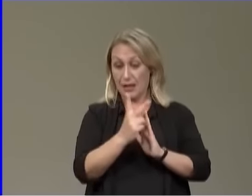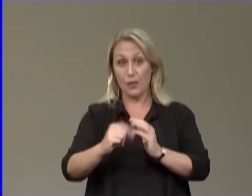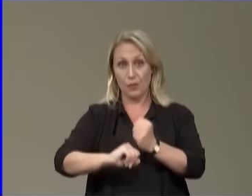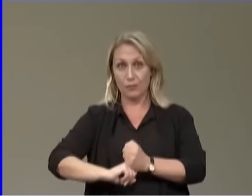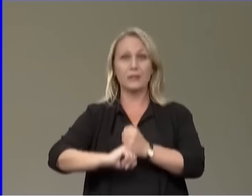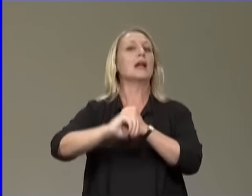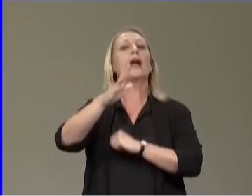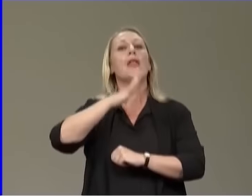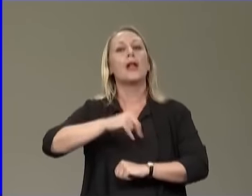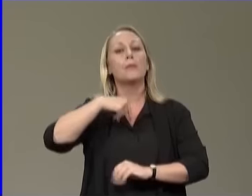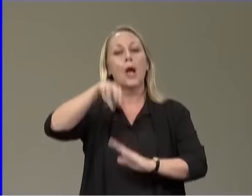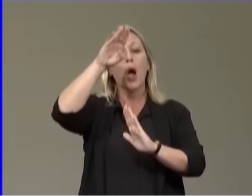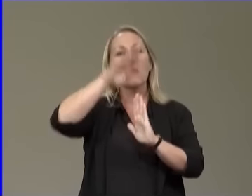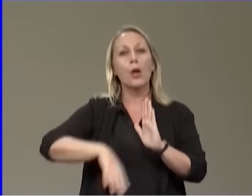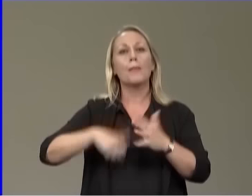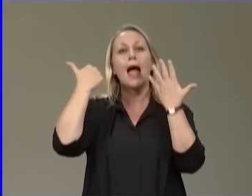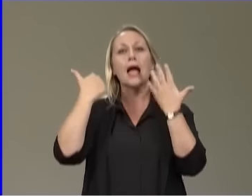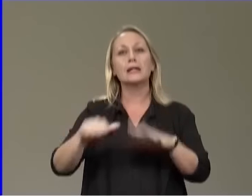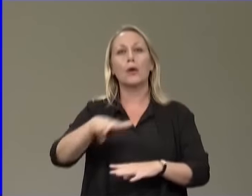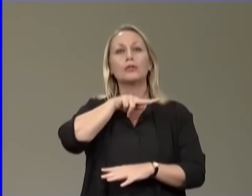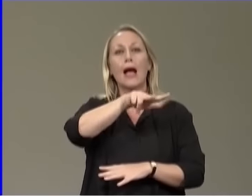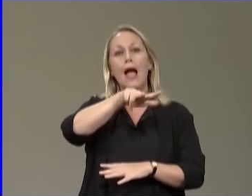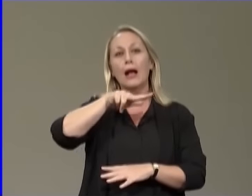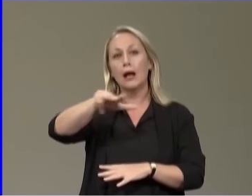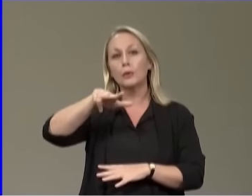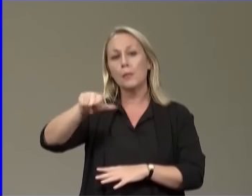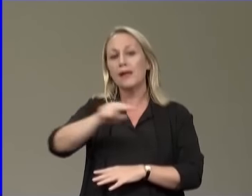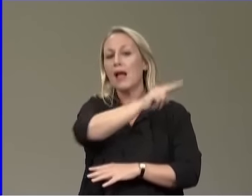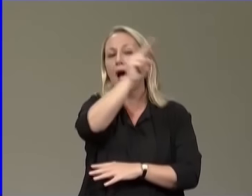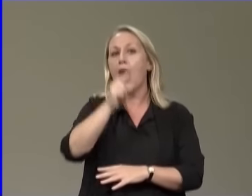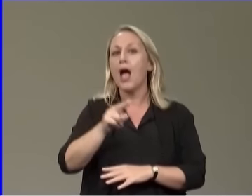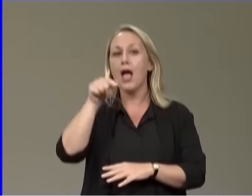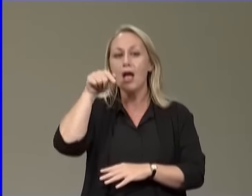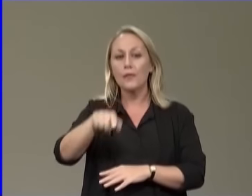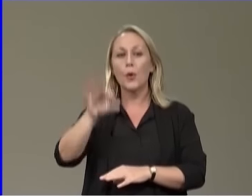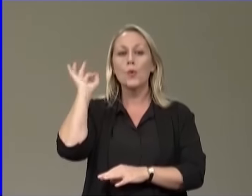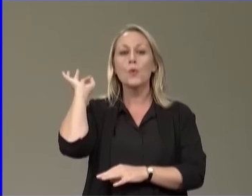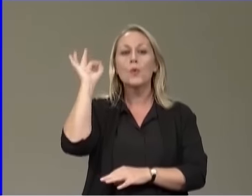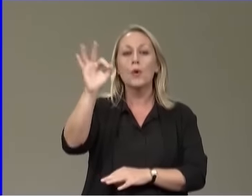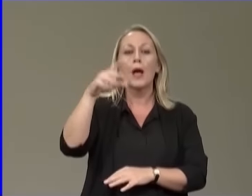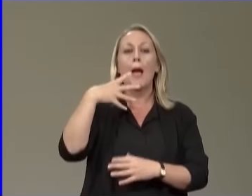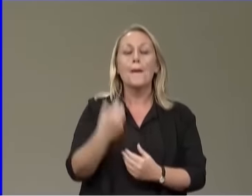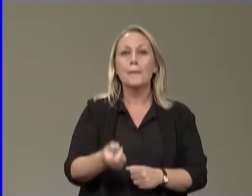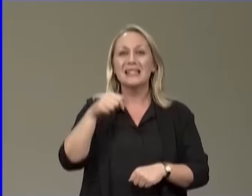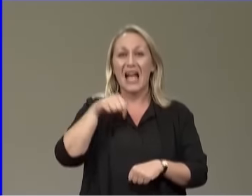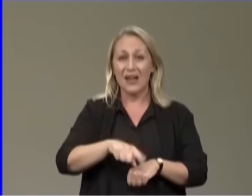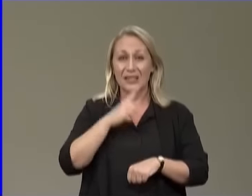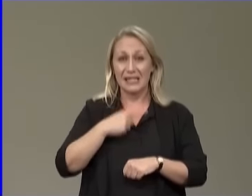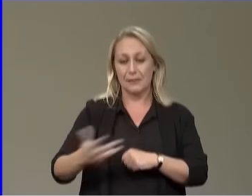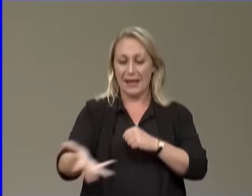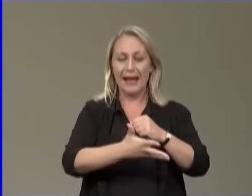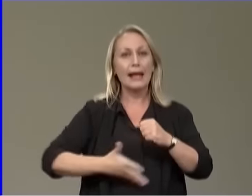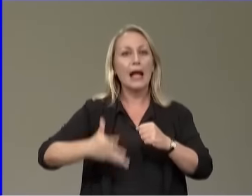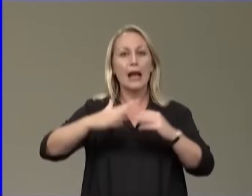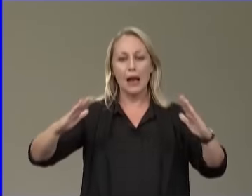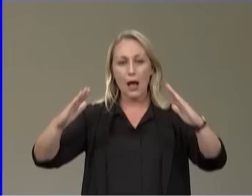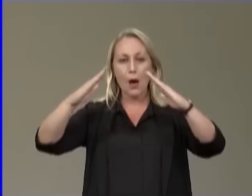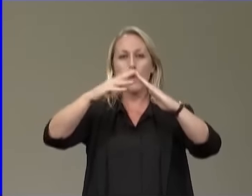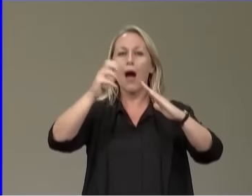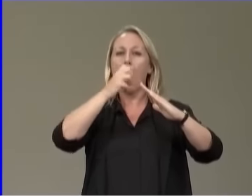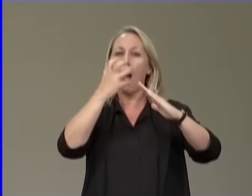γενναίο πρόγραμμα που θα φτάσει στα 600 εκατομμύρια ευρώ για την αύξηση της θερμοκηπιακής καλλιέργειας στην